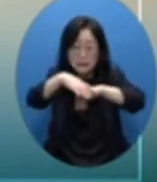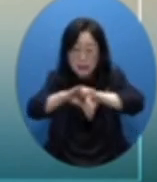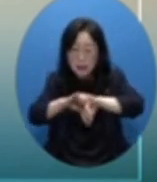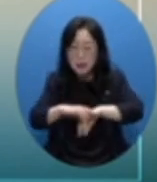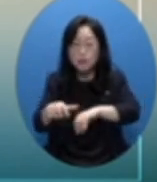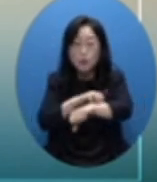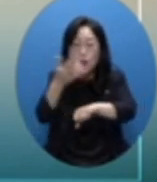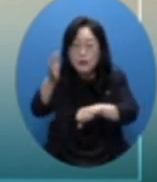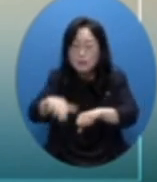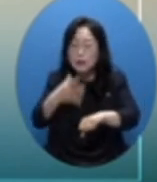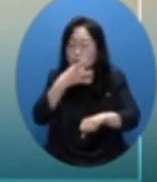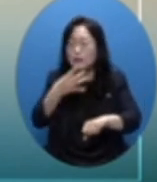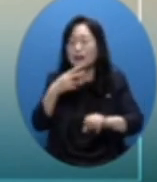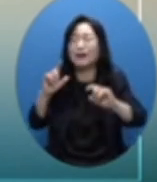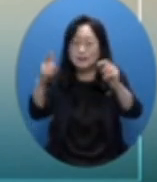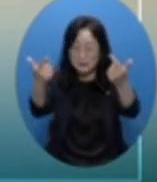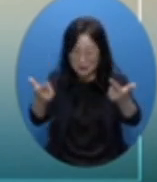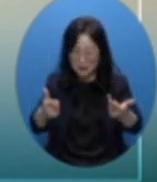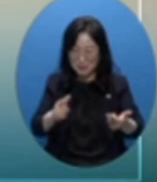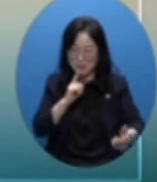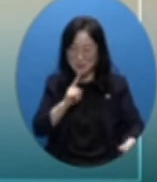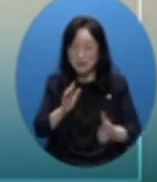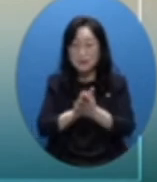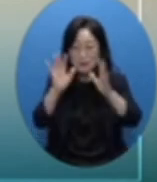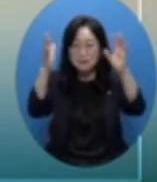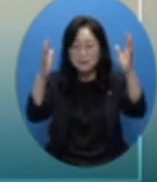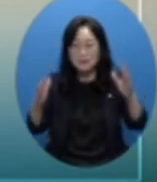불행하지 않다 1 에 넣어야